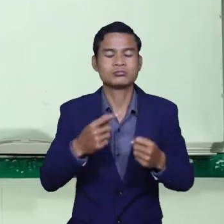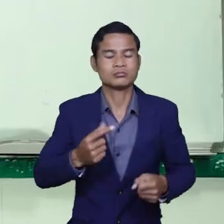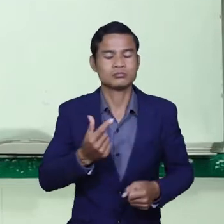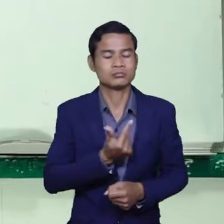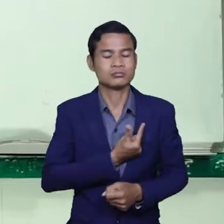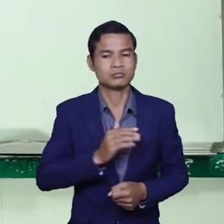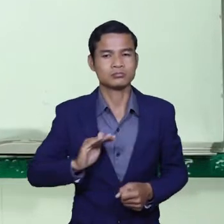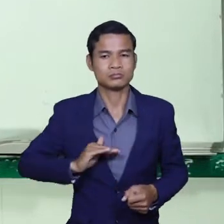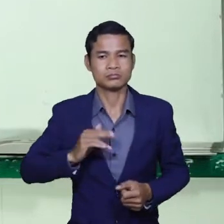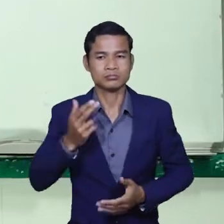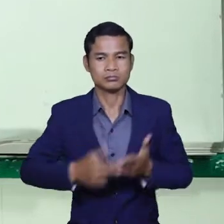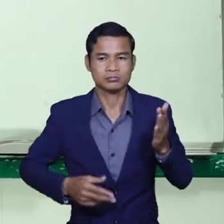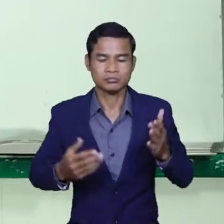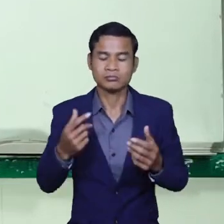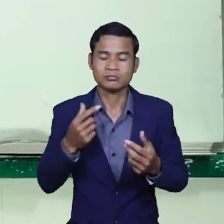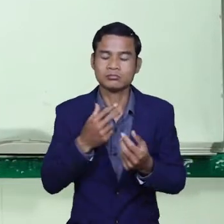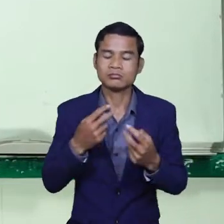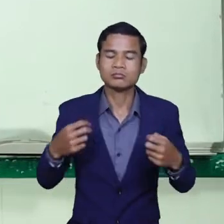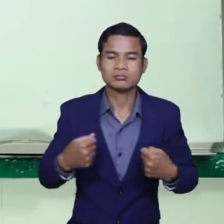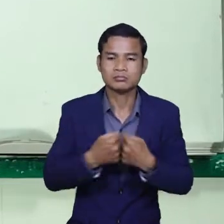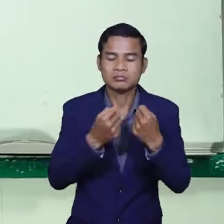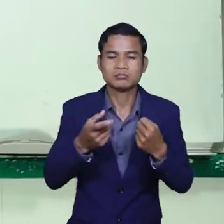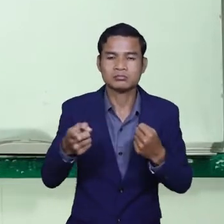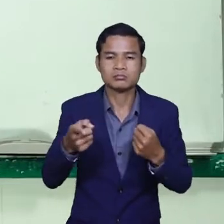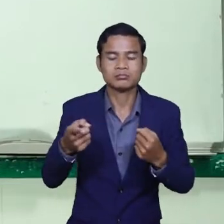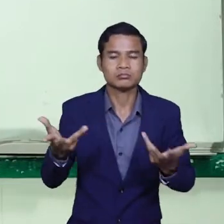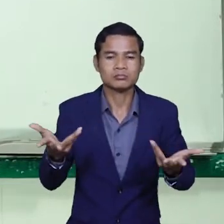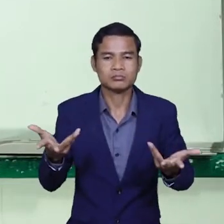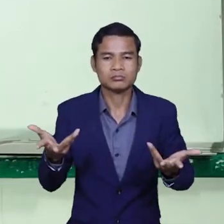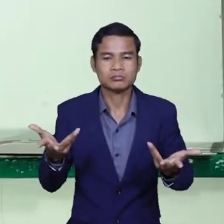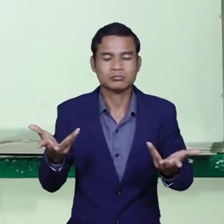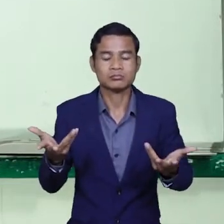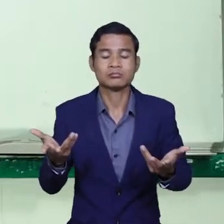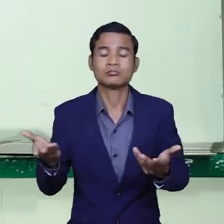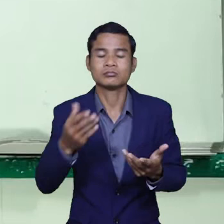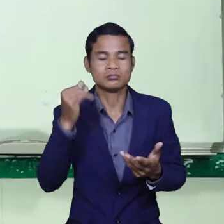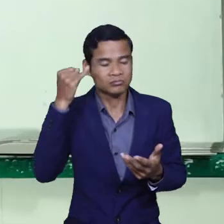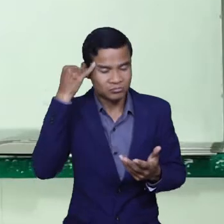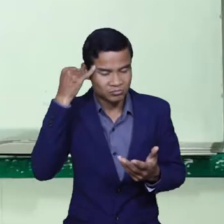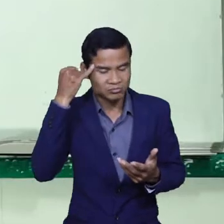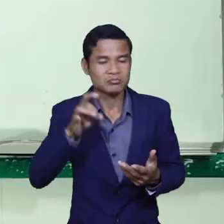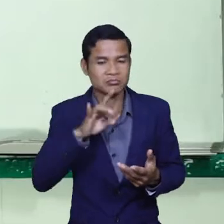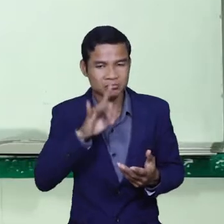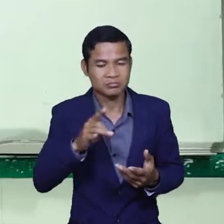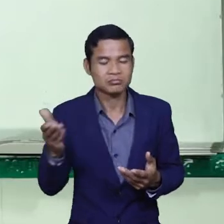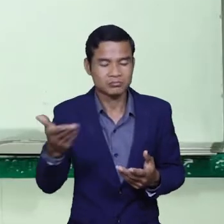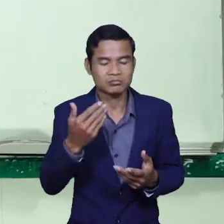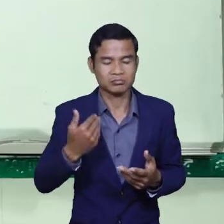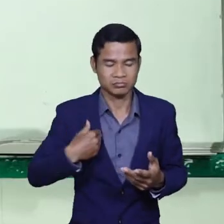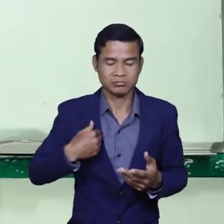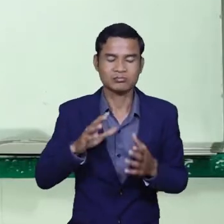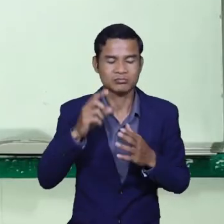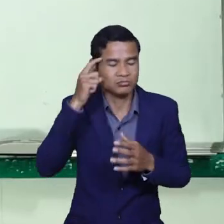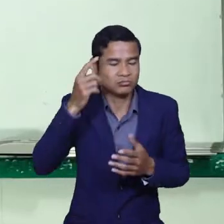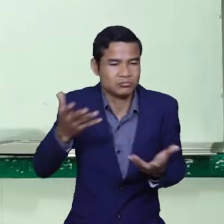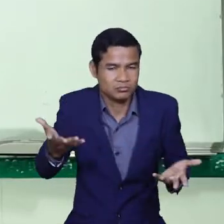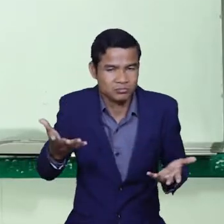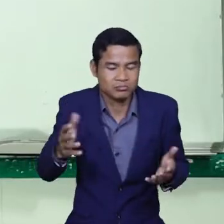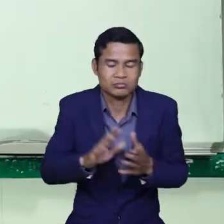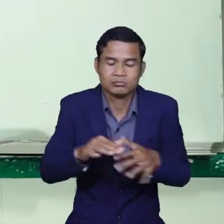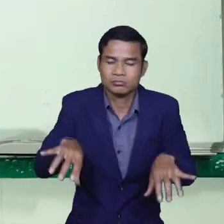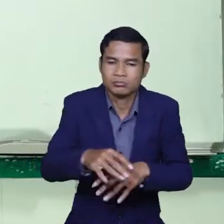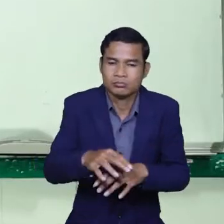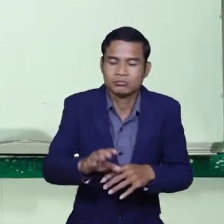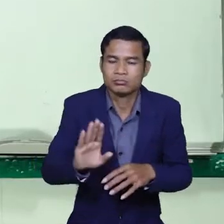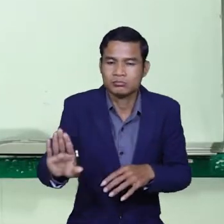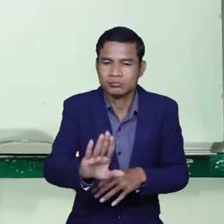ថ្នាក់នោះចាដូចម្តេចខ្លះចាកូនឆ្ងល់ណាកូនចាកូនពិតជាមានចំណល់ណាកូនណាកូនអត់ដឹងថាអូសកម្មភាពដែ